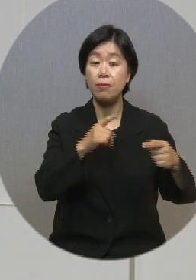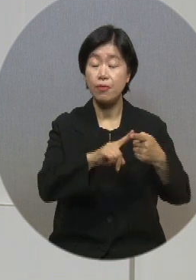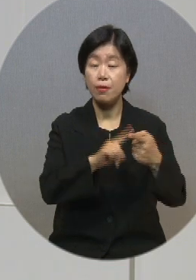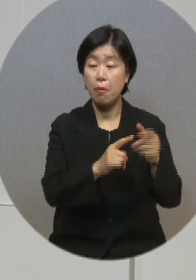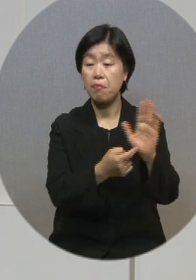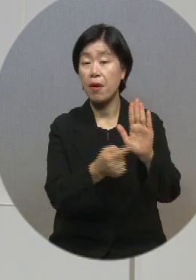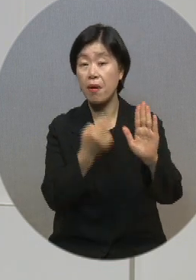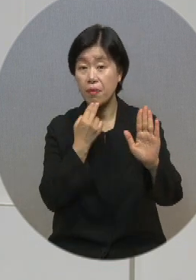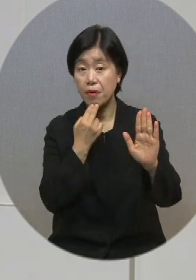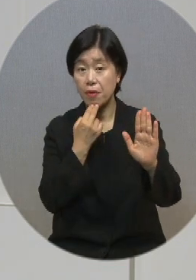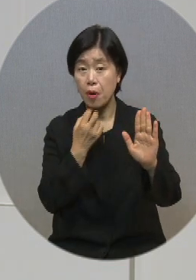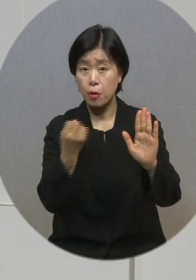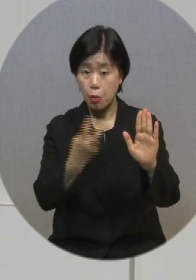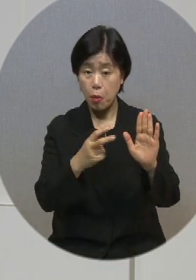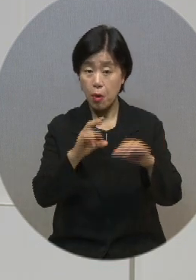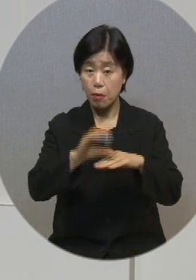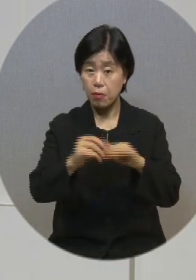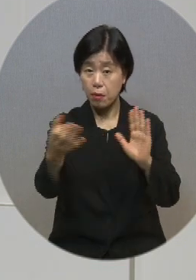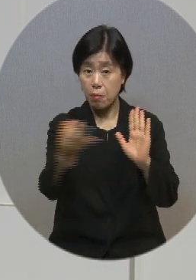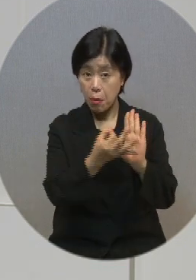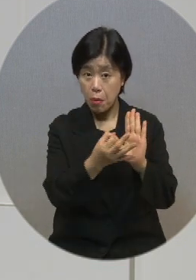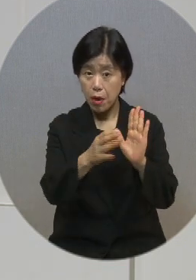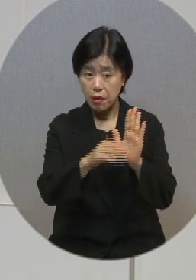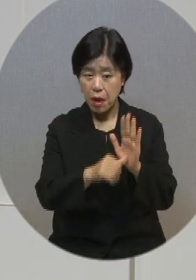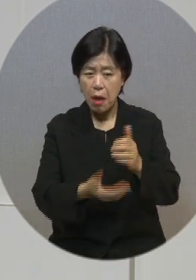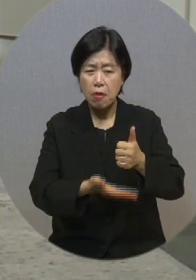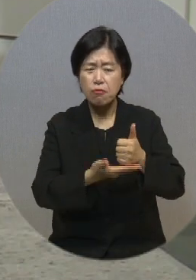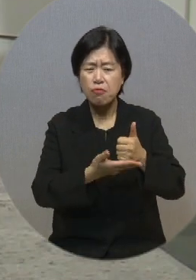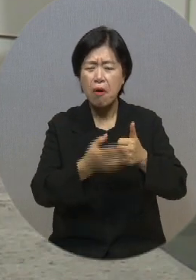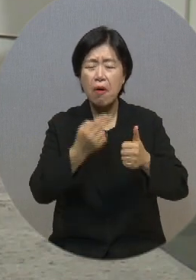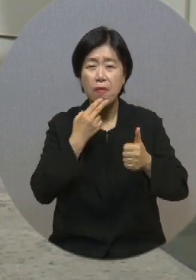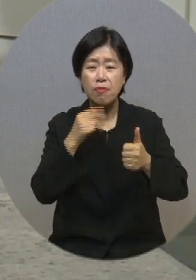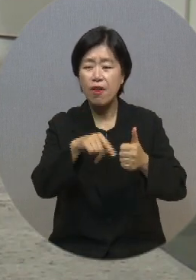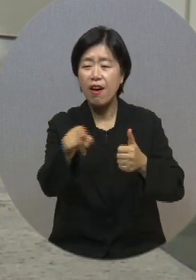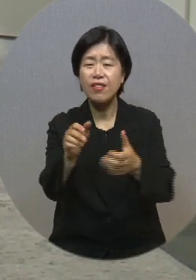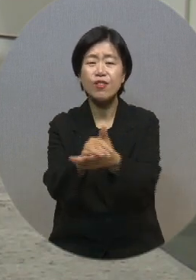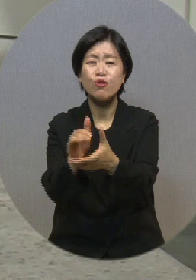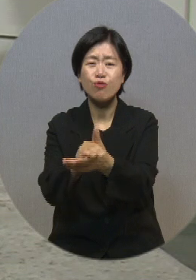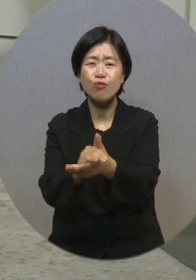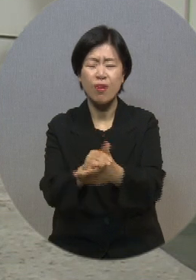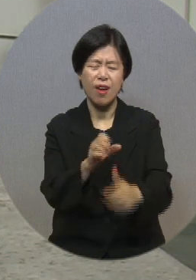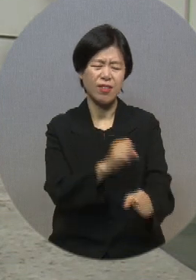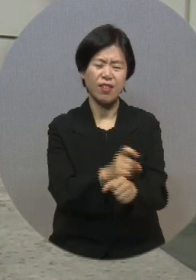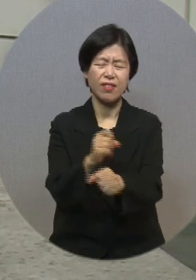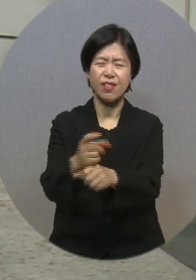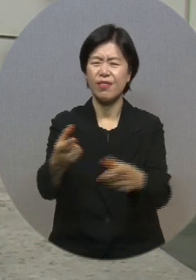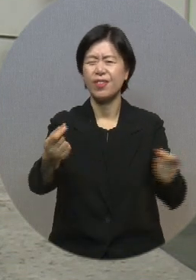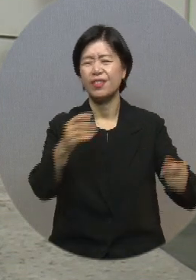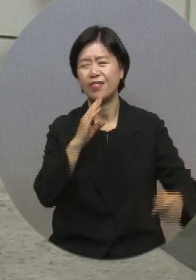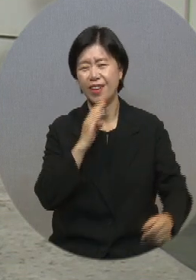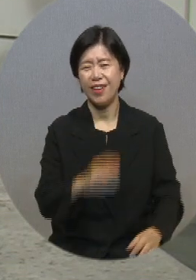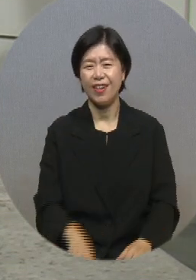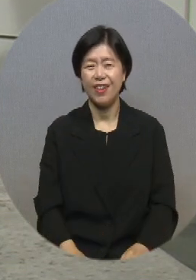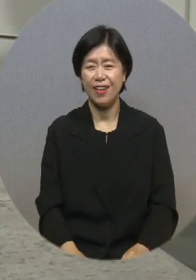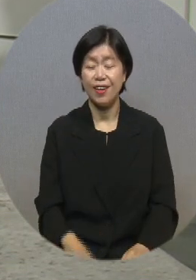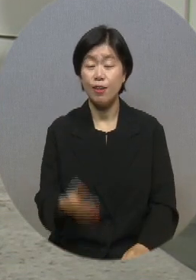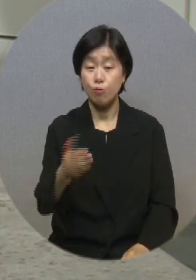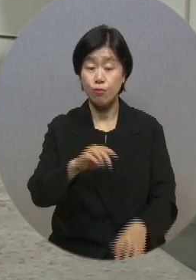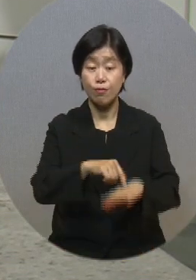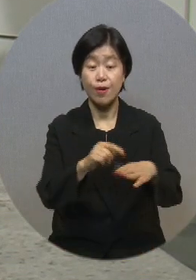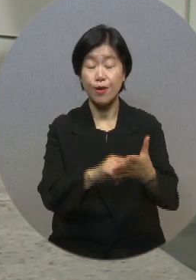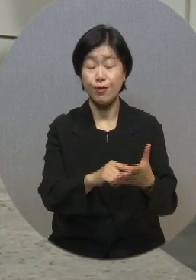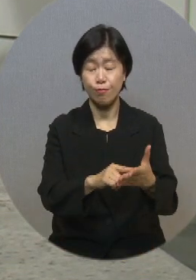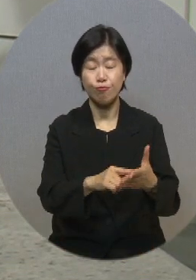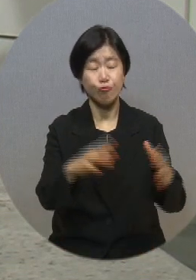또 알면서도 또 이렇게 응원 메시지도 안 주시는 분이나 같은 분이실까? 같은 분이. 그렇지만 서로